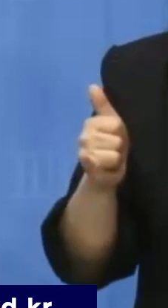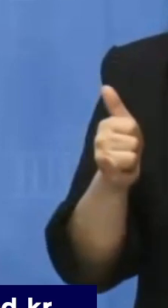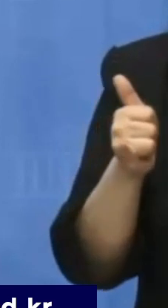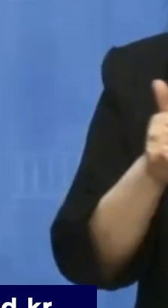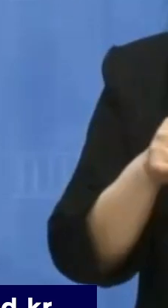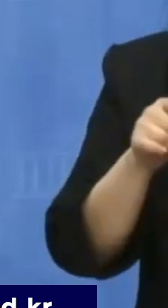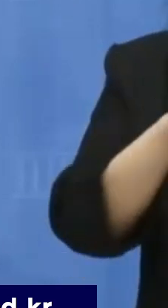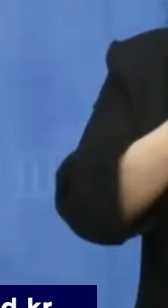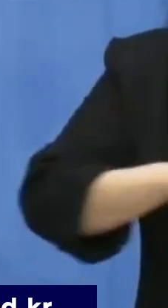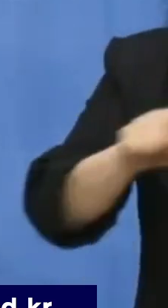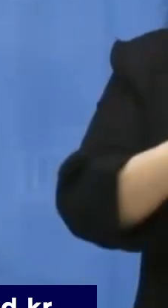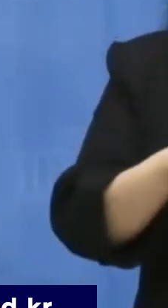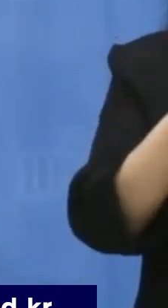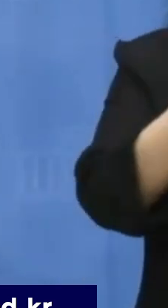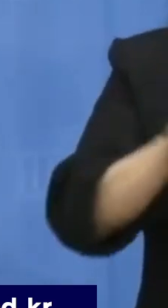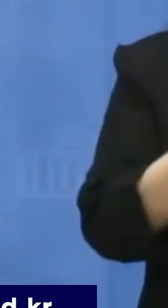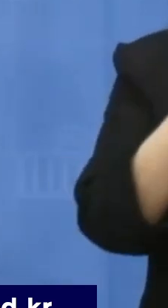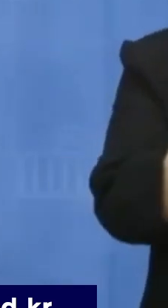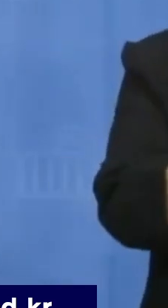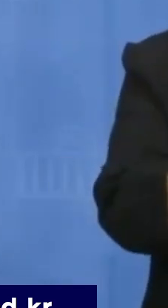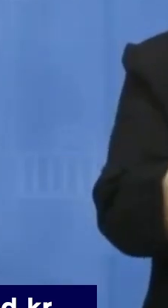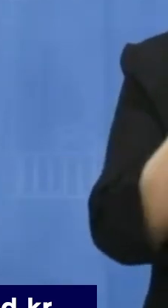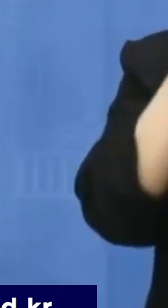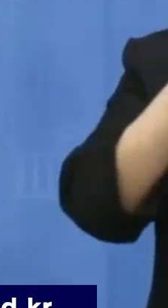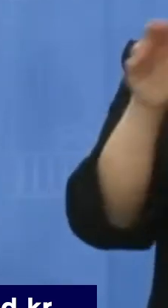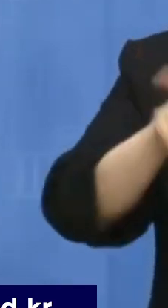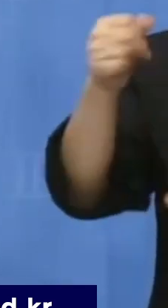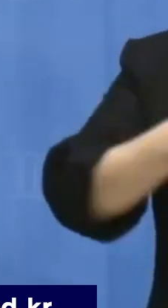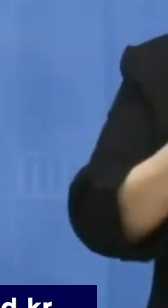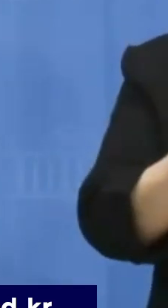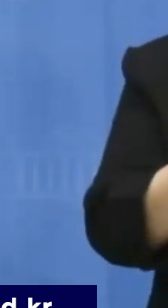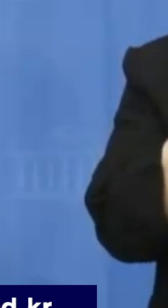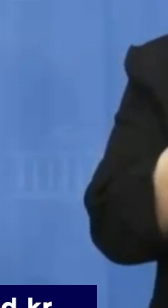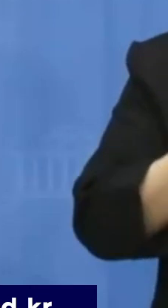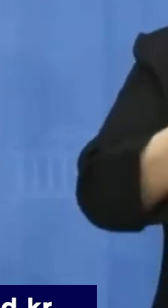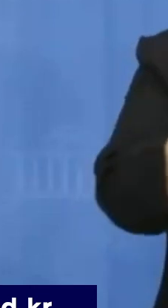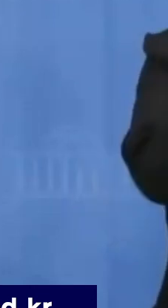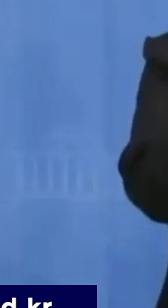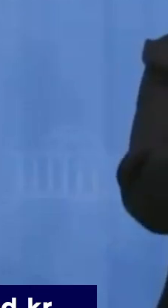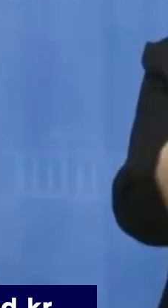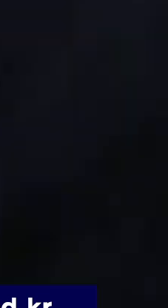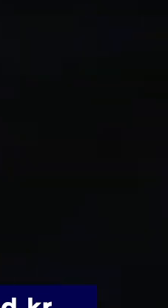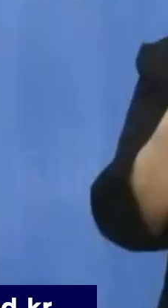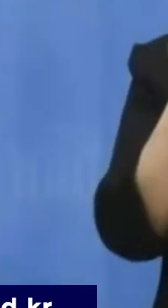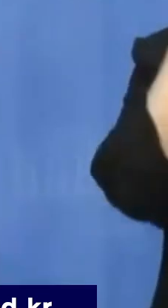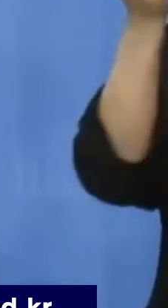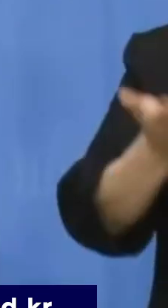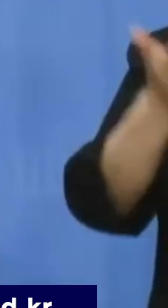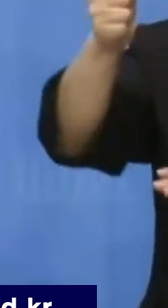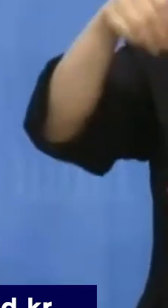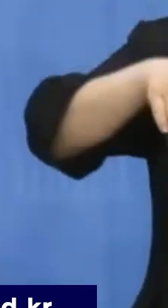제기되었고, 지난 2018년 지방선거에서는 경찰이 청와대의 하명을 받아